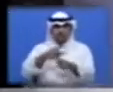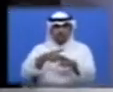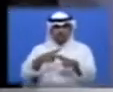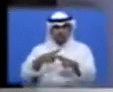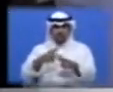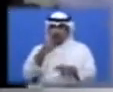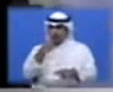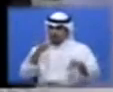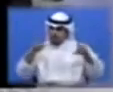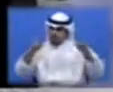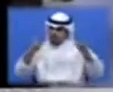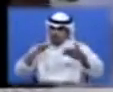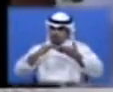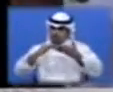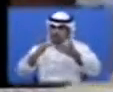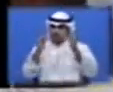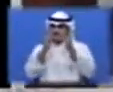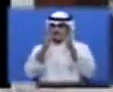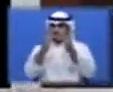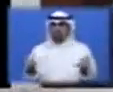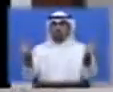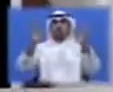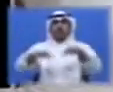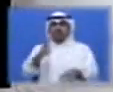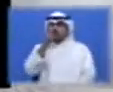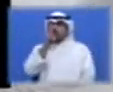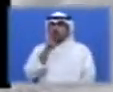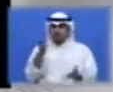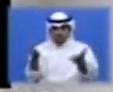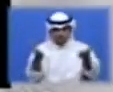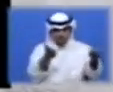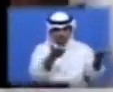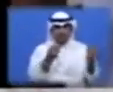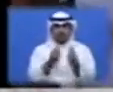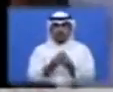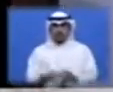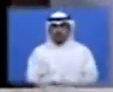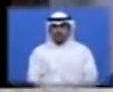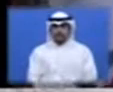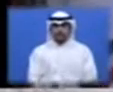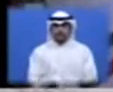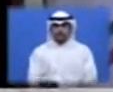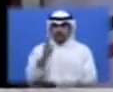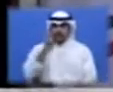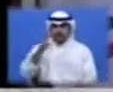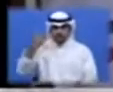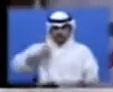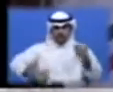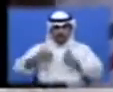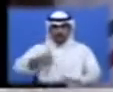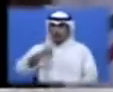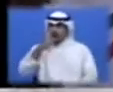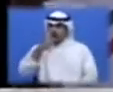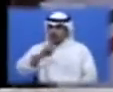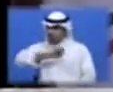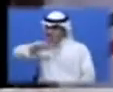يوجد لدينا الأسرة مكتملة، لا يوجد فيها أي مكان لأي جريح آخر، نقوم بتحويل على